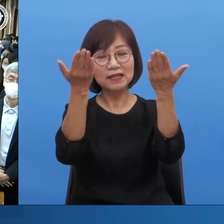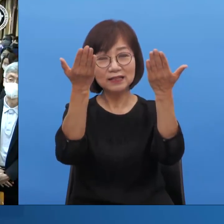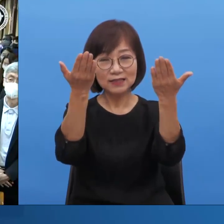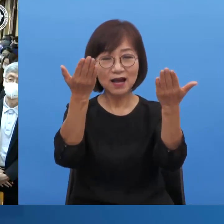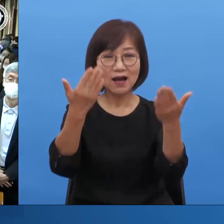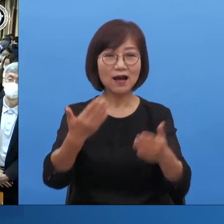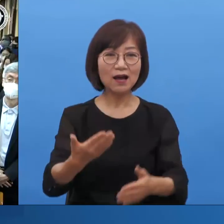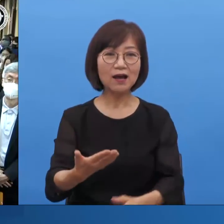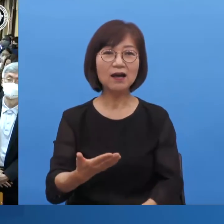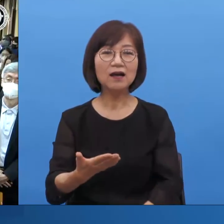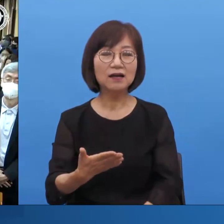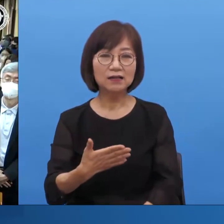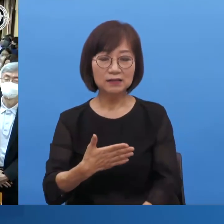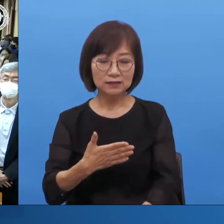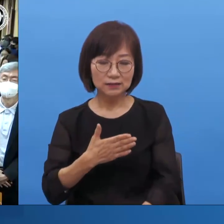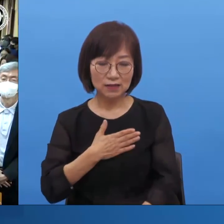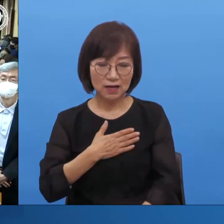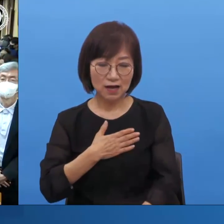드리옵니다.